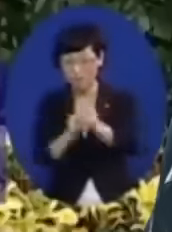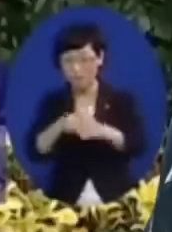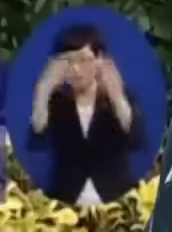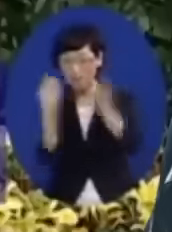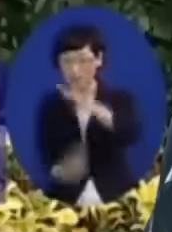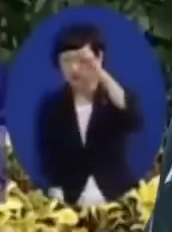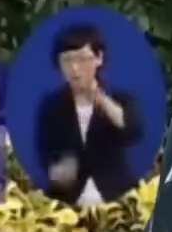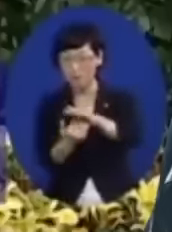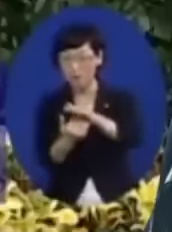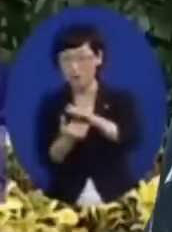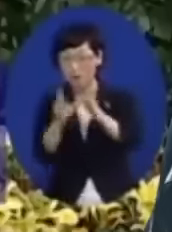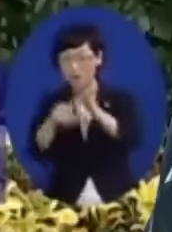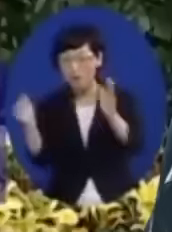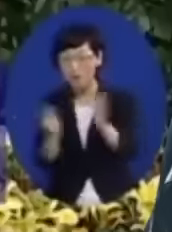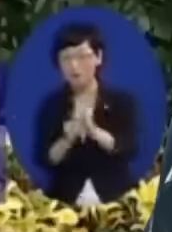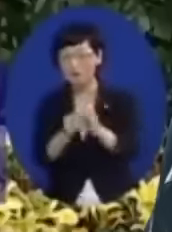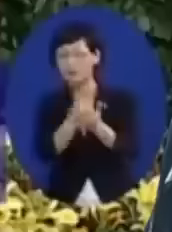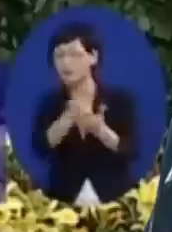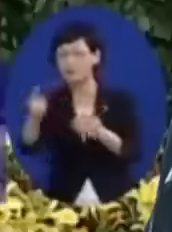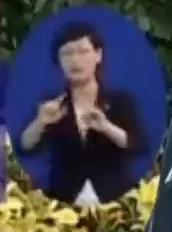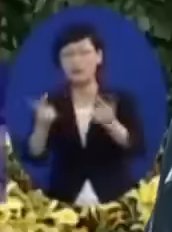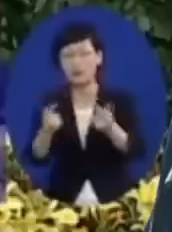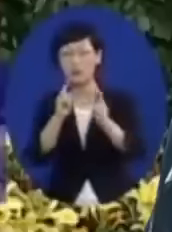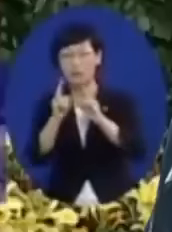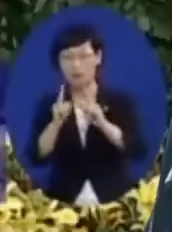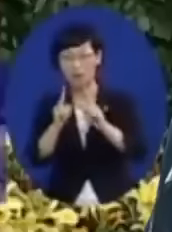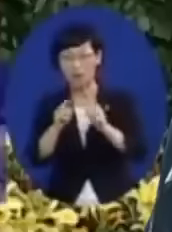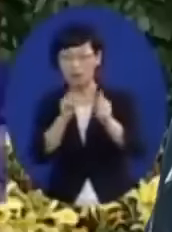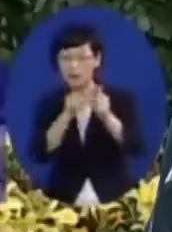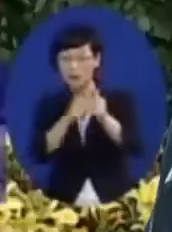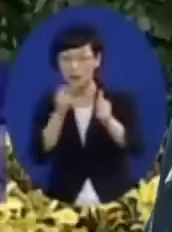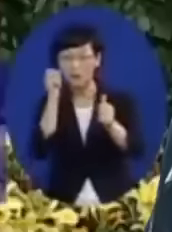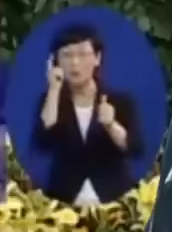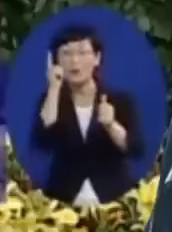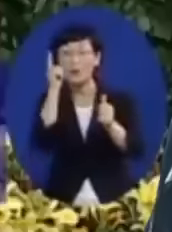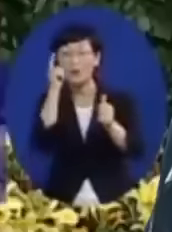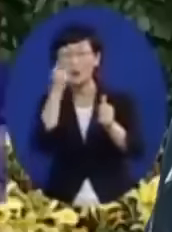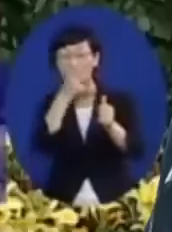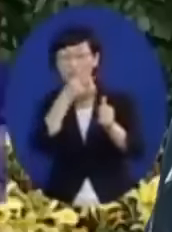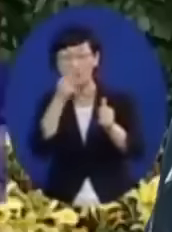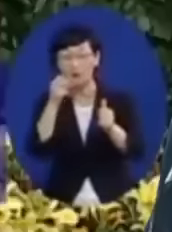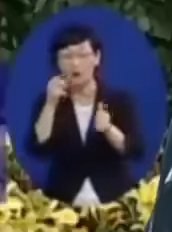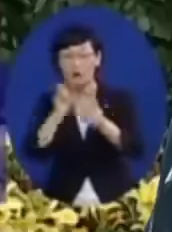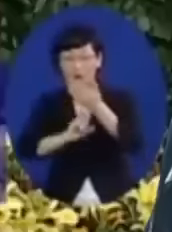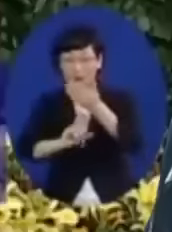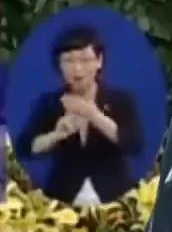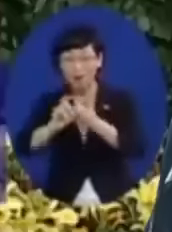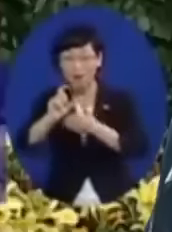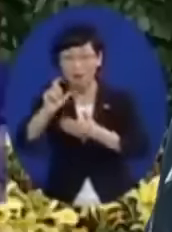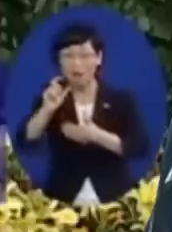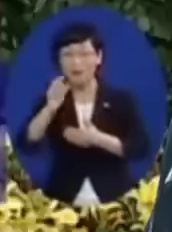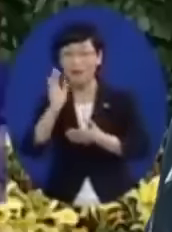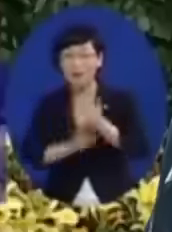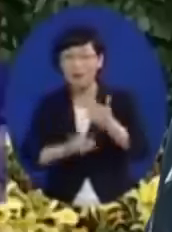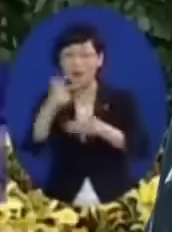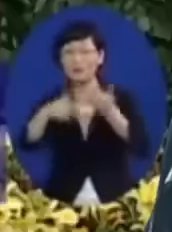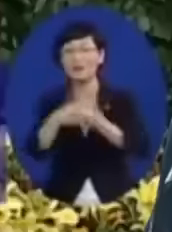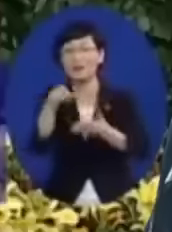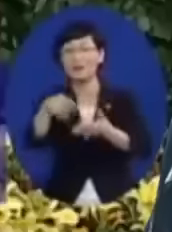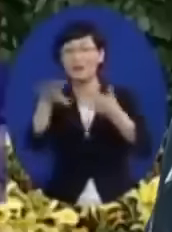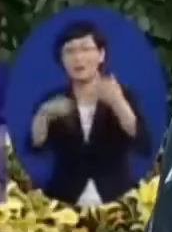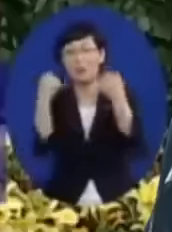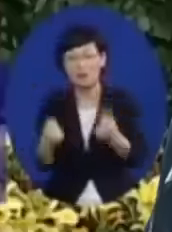너를 떠나지 아니하리라 하신지라. 야곱이 잠이 깨어 이르되 야훼께서 과연 여기 계시거늘 내가 알지